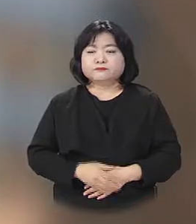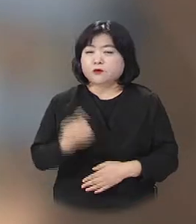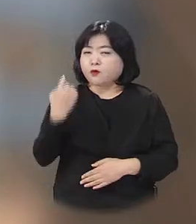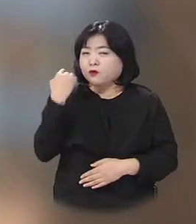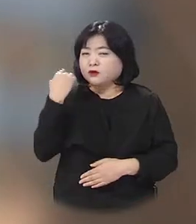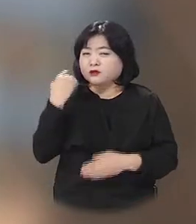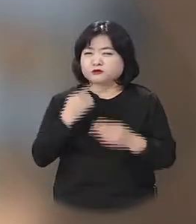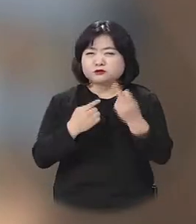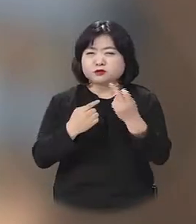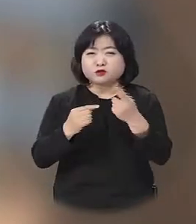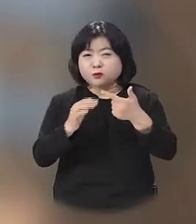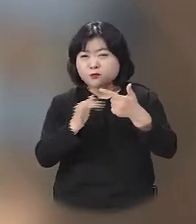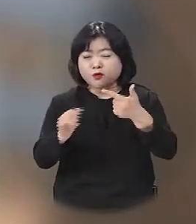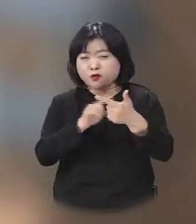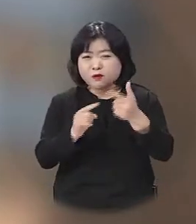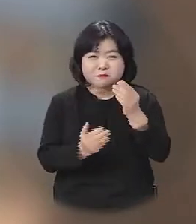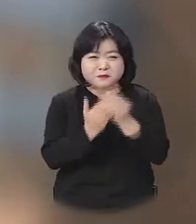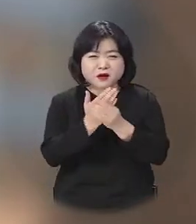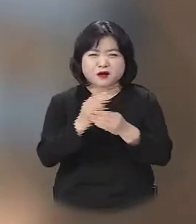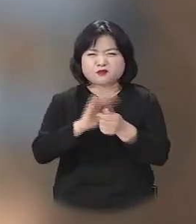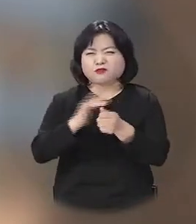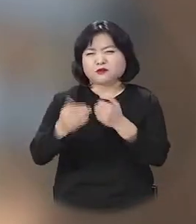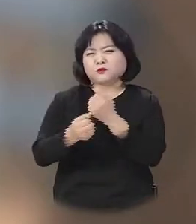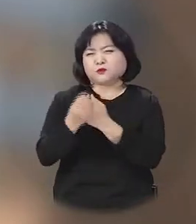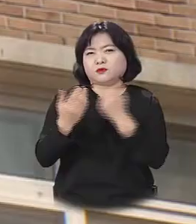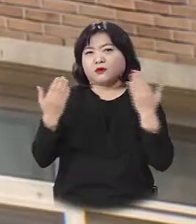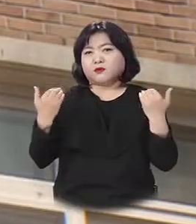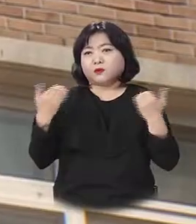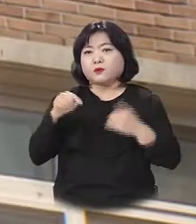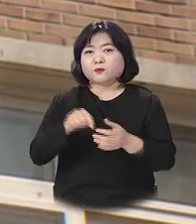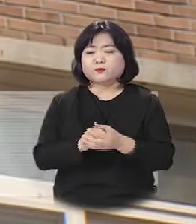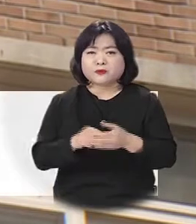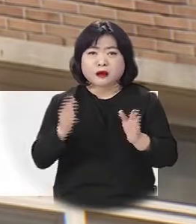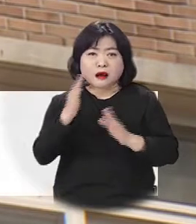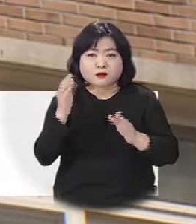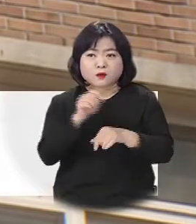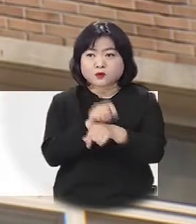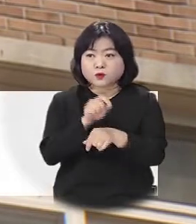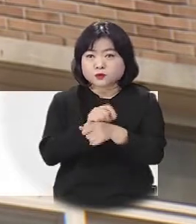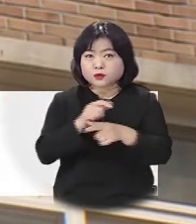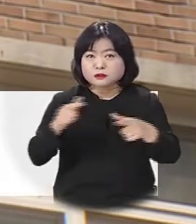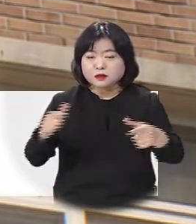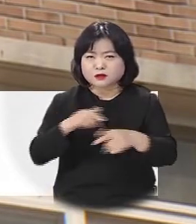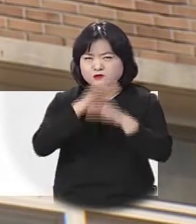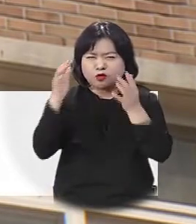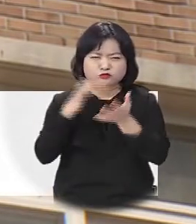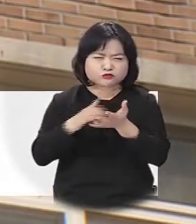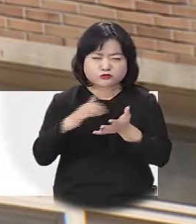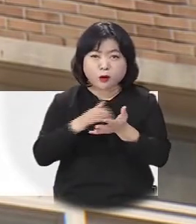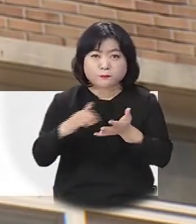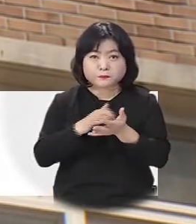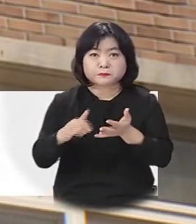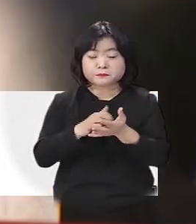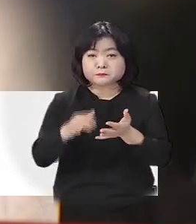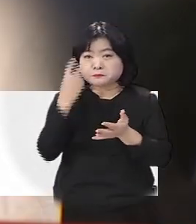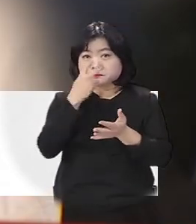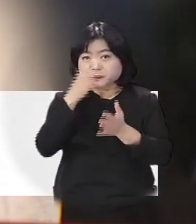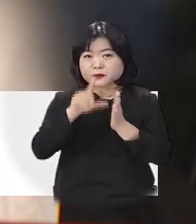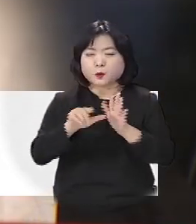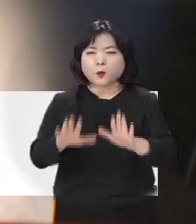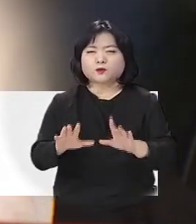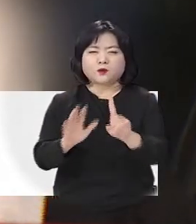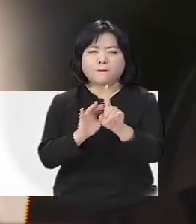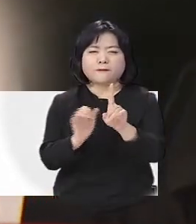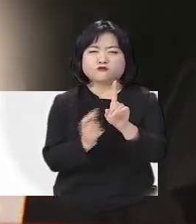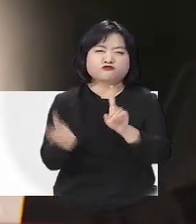어제까지 6명의 확진자가 나온 경산의 한 초등학교입니다. 학생과 교직원 등 전수검사에서 오늘 한 명이 추가로 확진돼